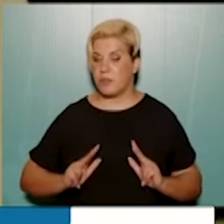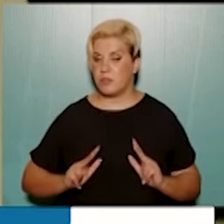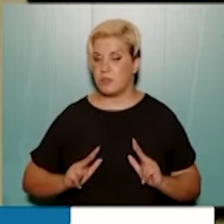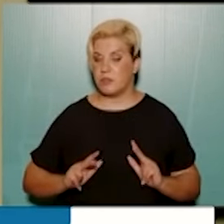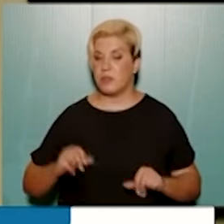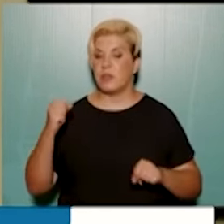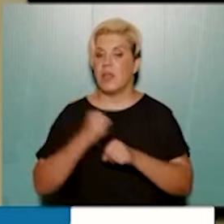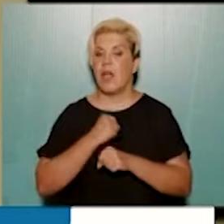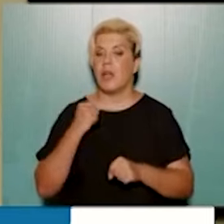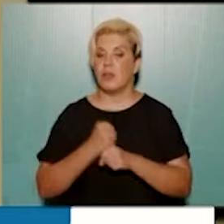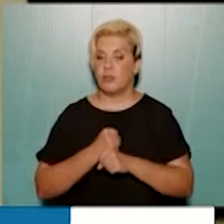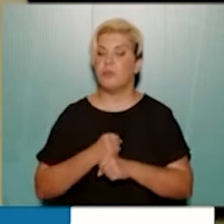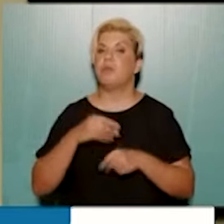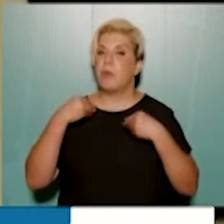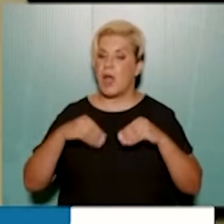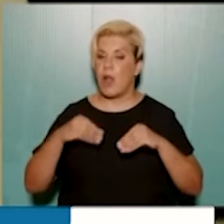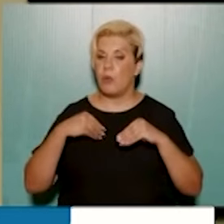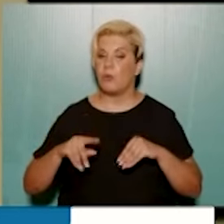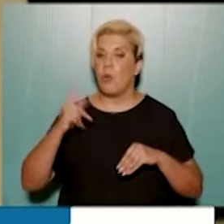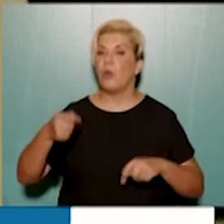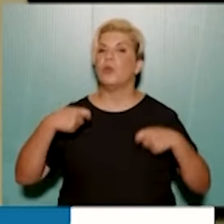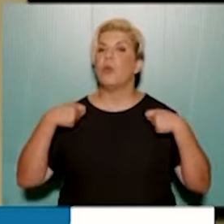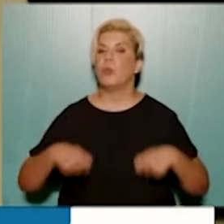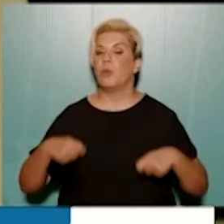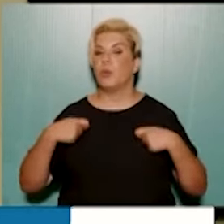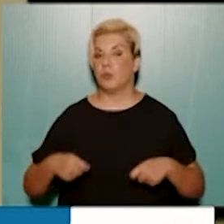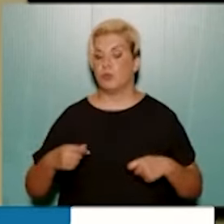τους με τους εργαζόμενους που παράγουν όλο το πλούτο στο τιμόνι της εξουσίας.